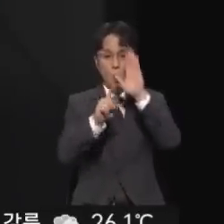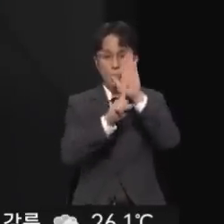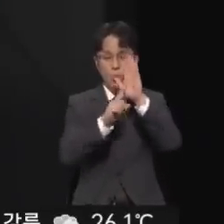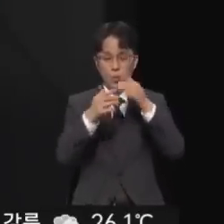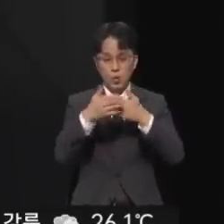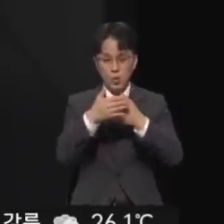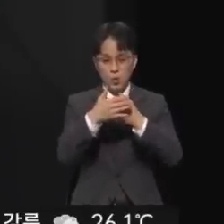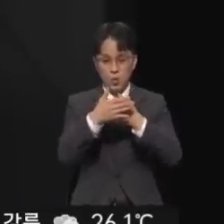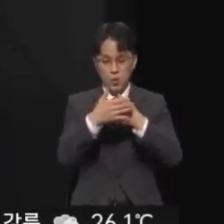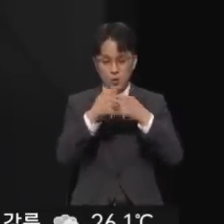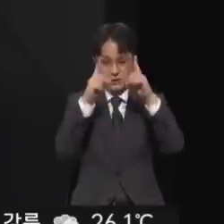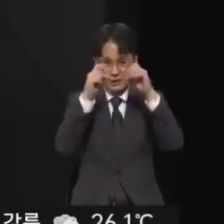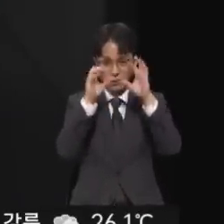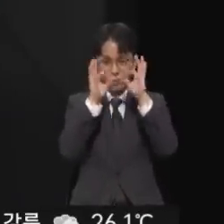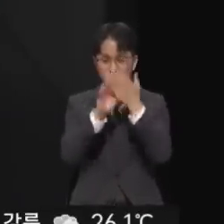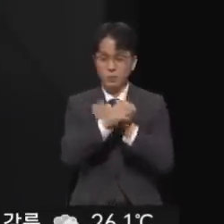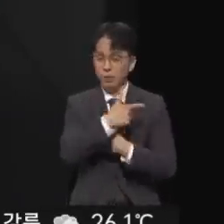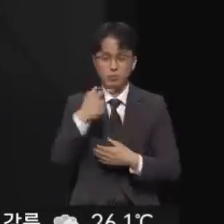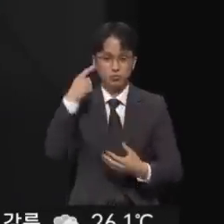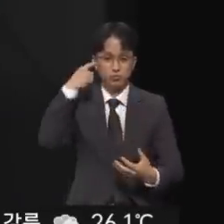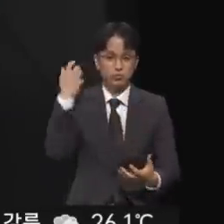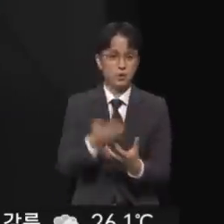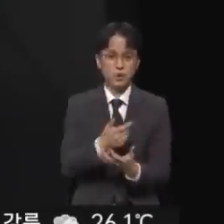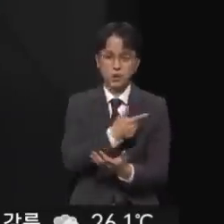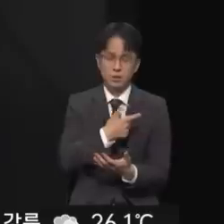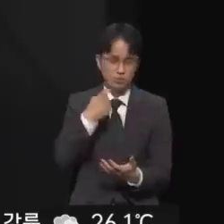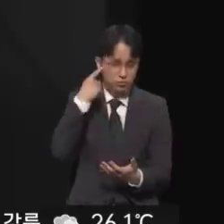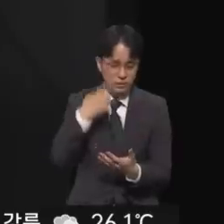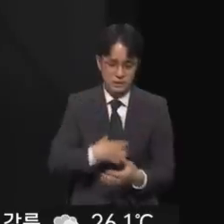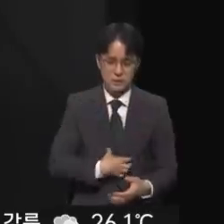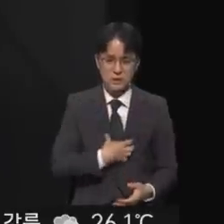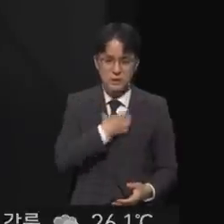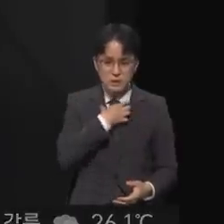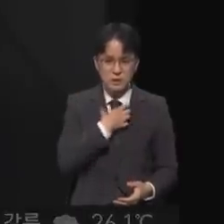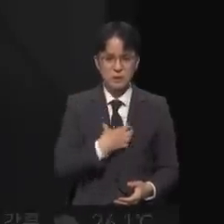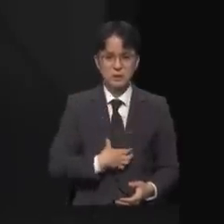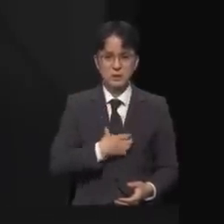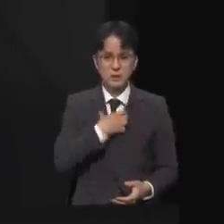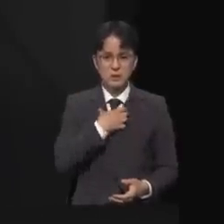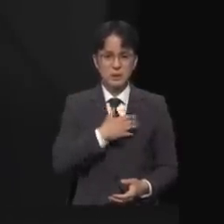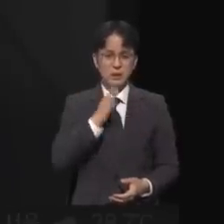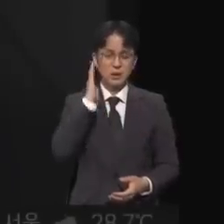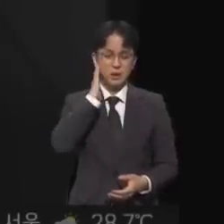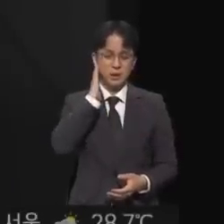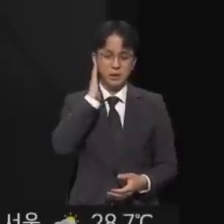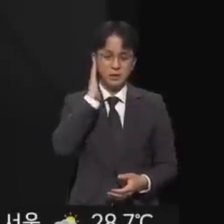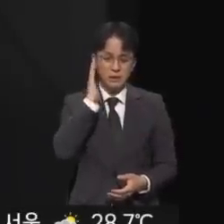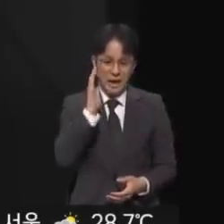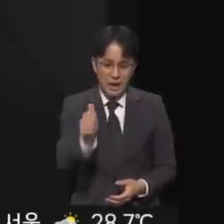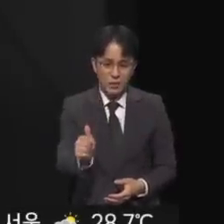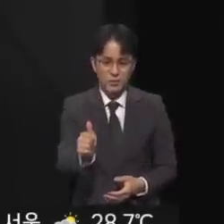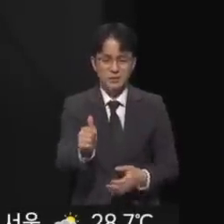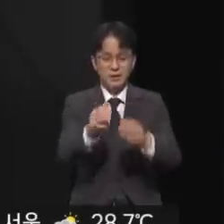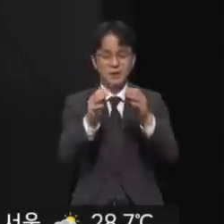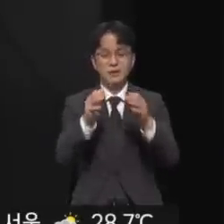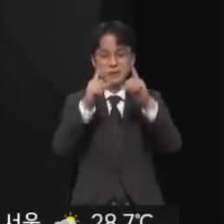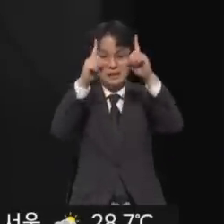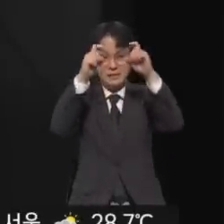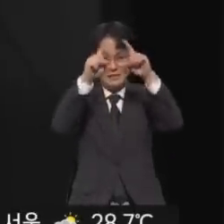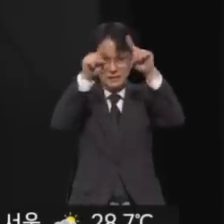딱 써 있지 않습니까 그게 진짜 어디서도 아니고 딱 대통령 실에서 만든 걸을 이제 딱 증명을 해 주는데 그